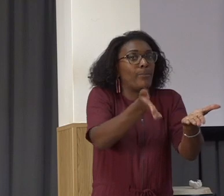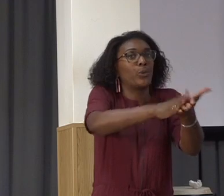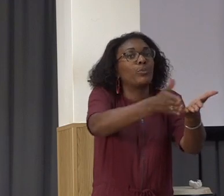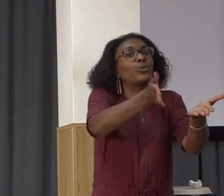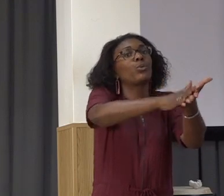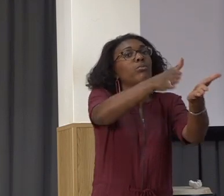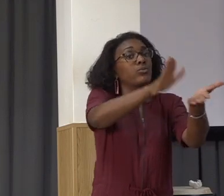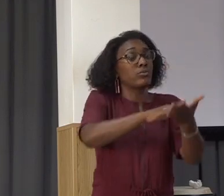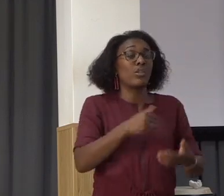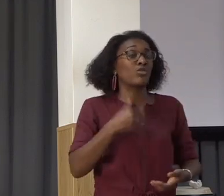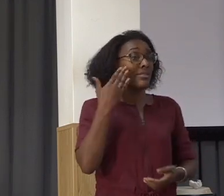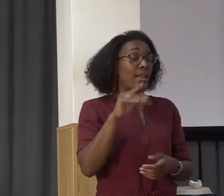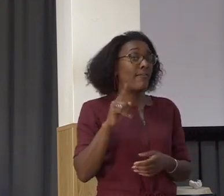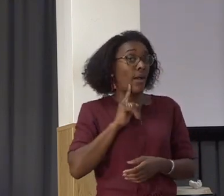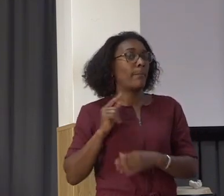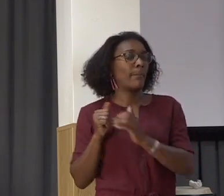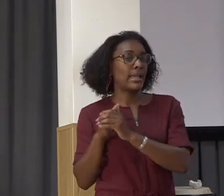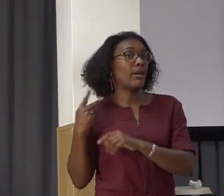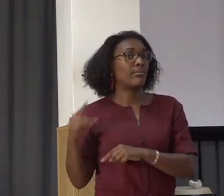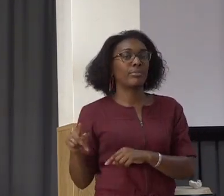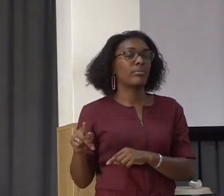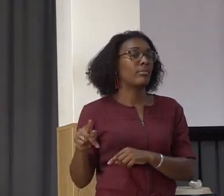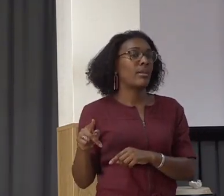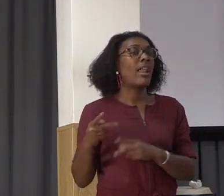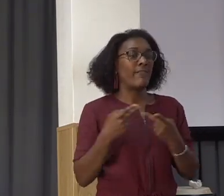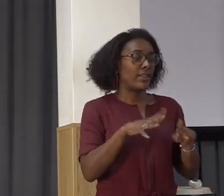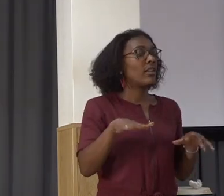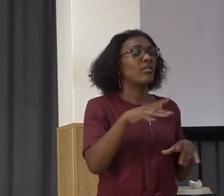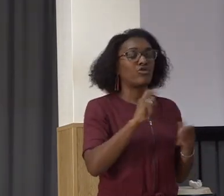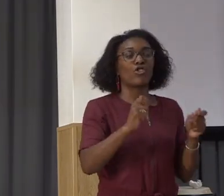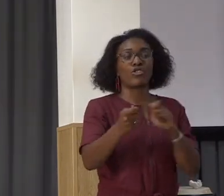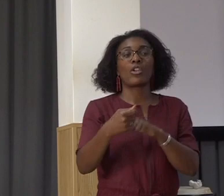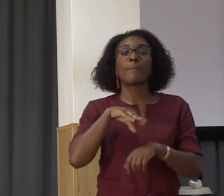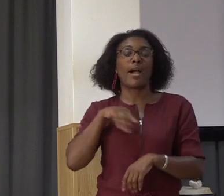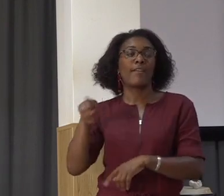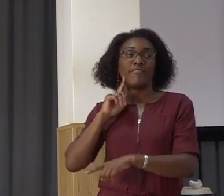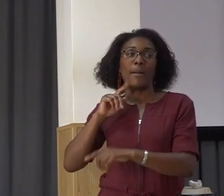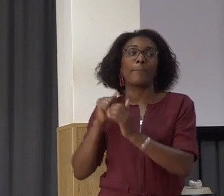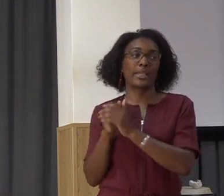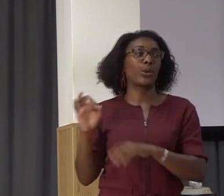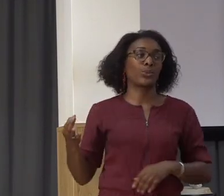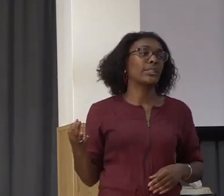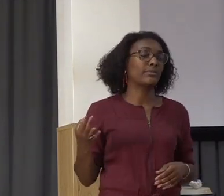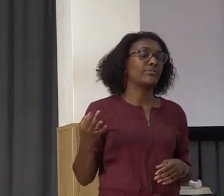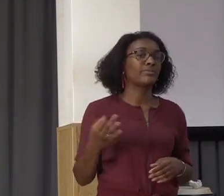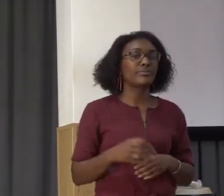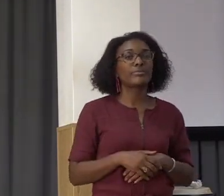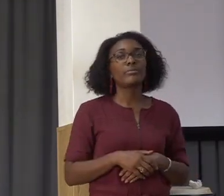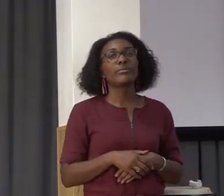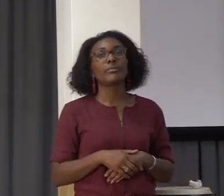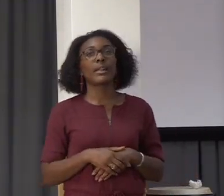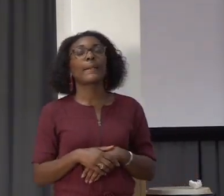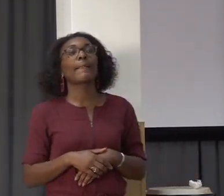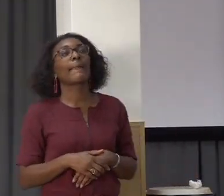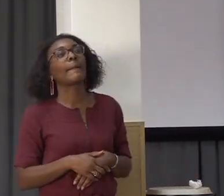les prières de cette femme. Aussi, on peut manifester la puissance de Dieu dans notre vie. Vous vous rappelez l'histoire de